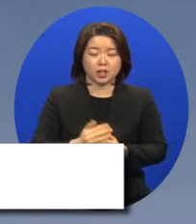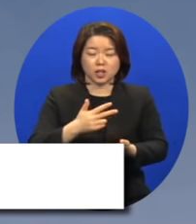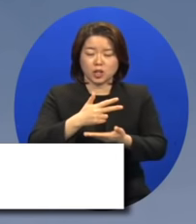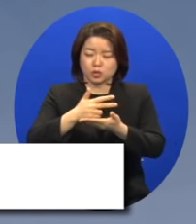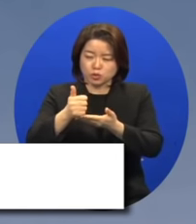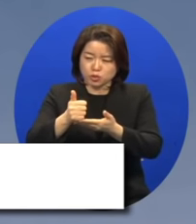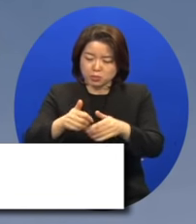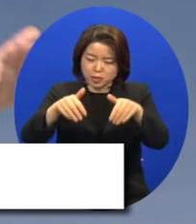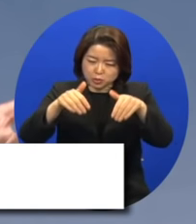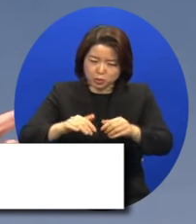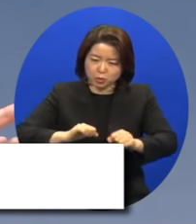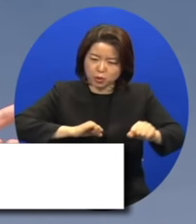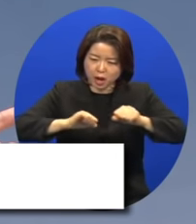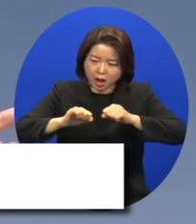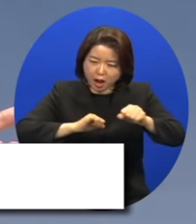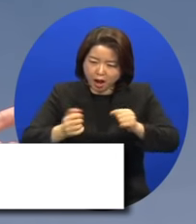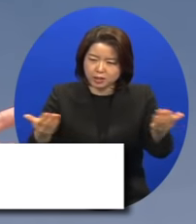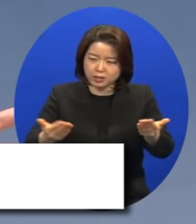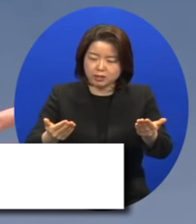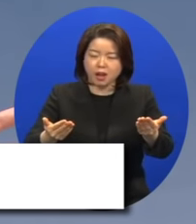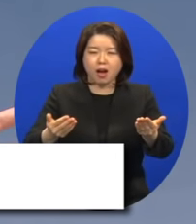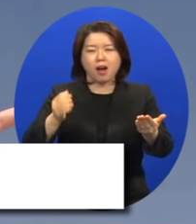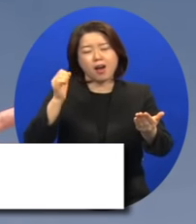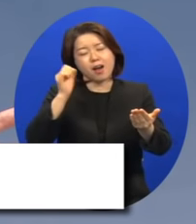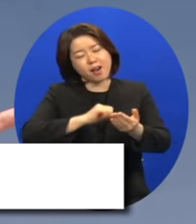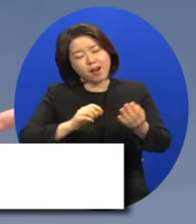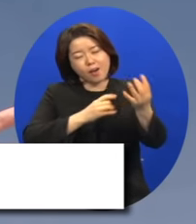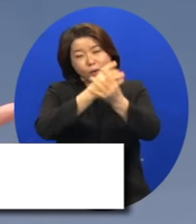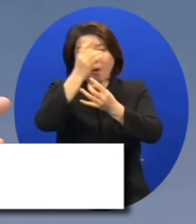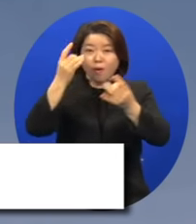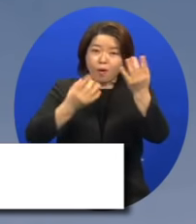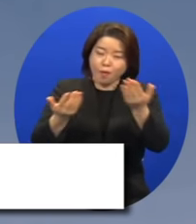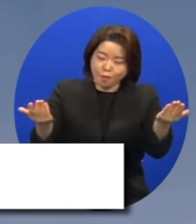삶은 진정으로황홀해졌습니다.